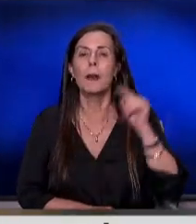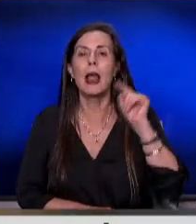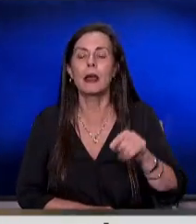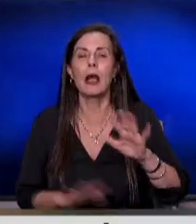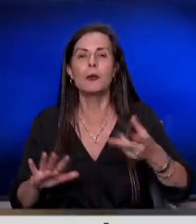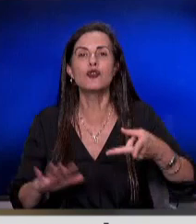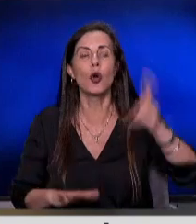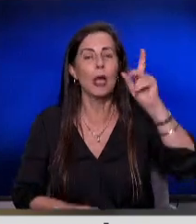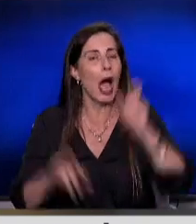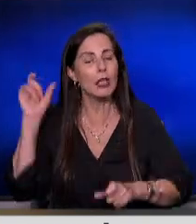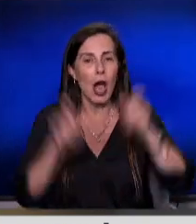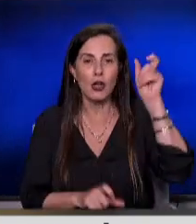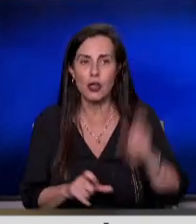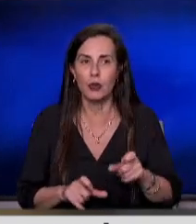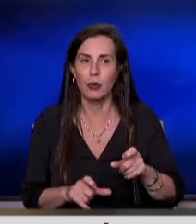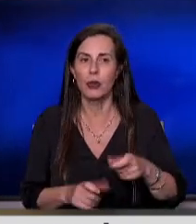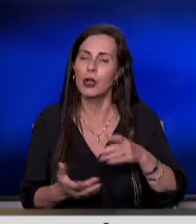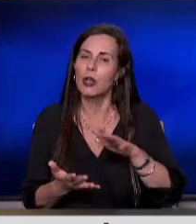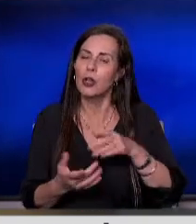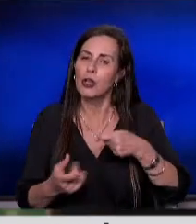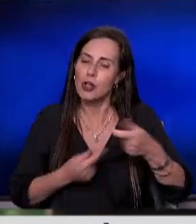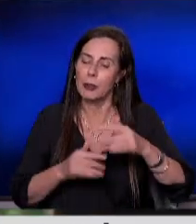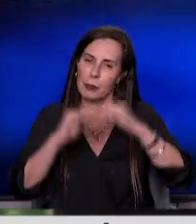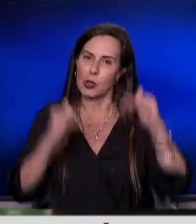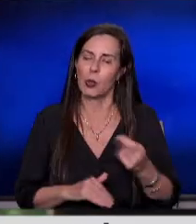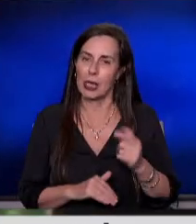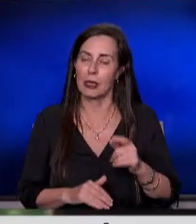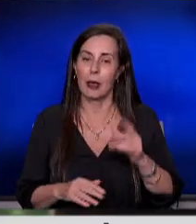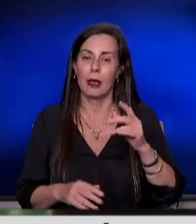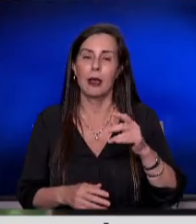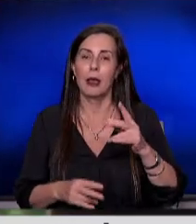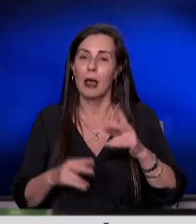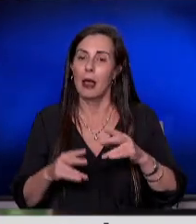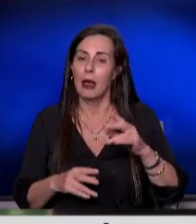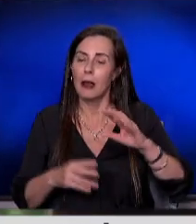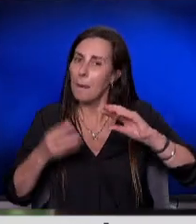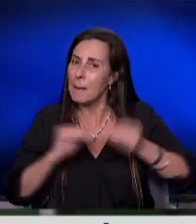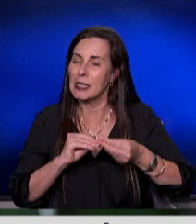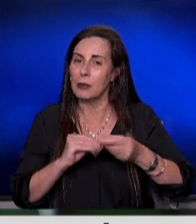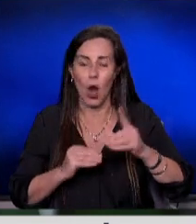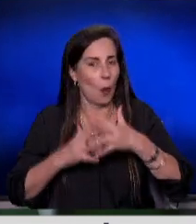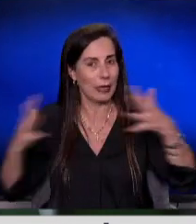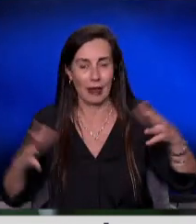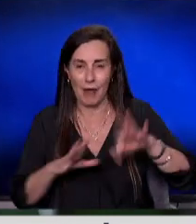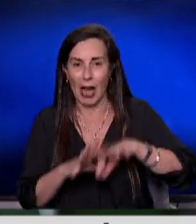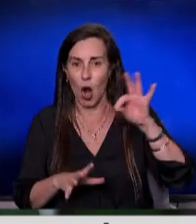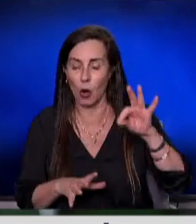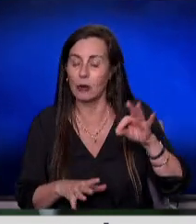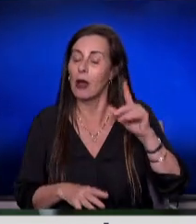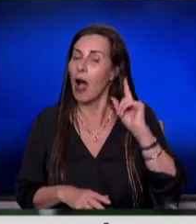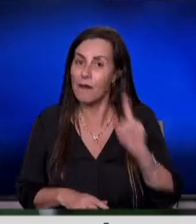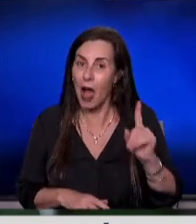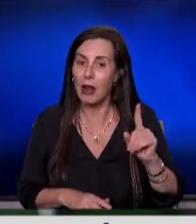לכמה שיותר אנשים שיבזבזו פחות כסף. מפעל ההגרלות מצטמצם, לא מתרחב. יחד עם